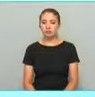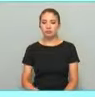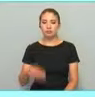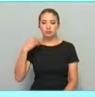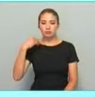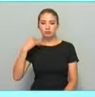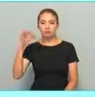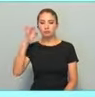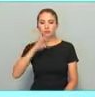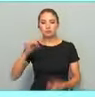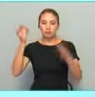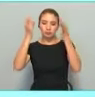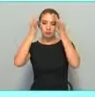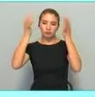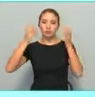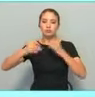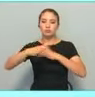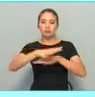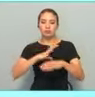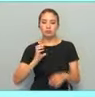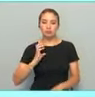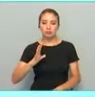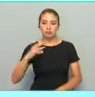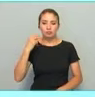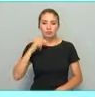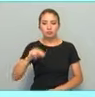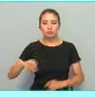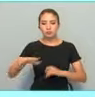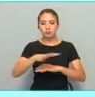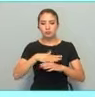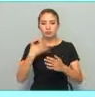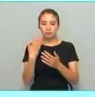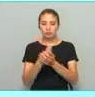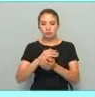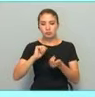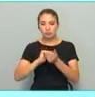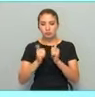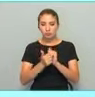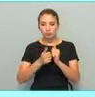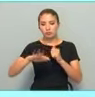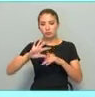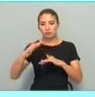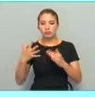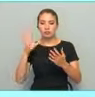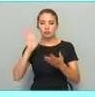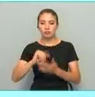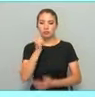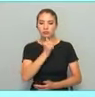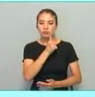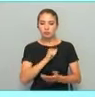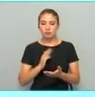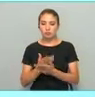Түркістан тарихи мәдени өлкөгө бай киелі мекен. Өңірдің әрбір тауы мен тасы ой қыры құпияға толы. Сондықтан